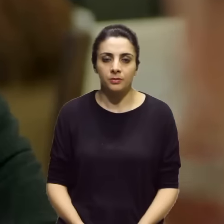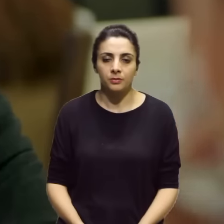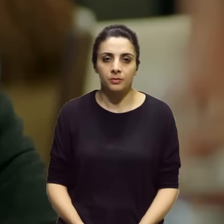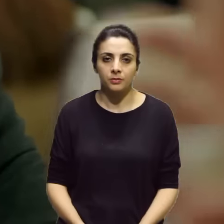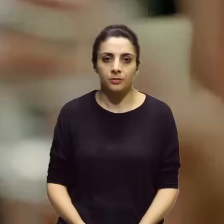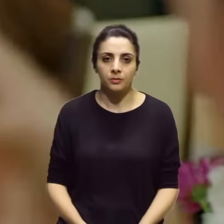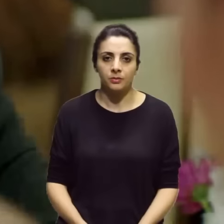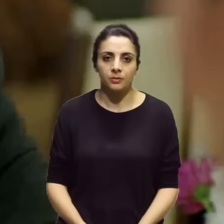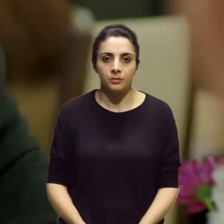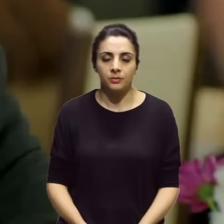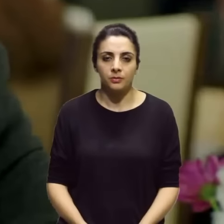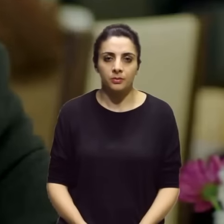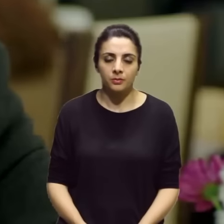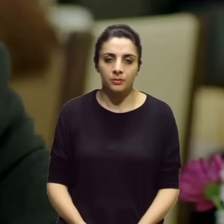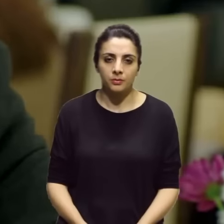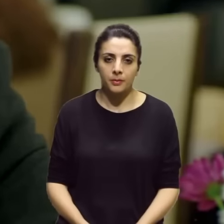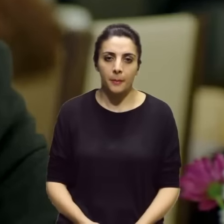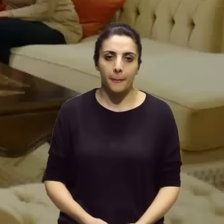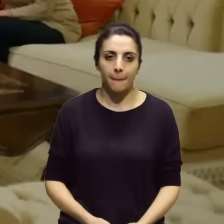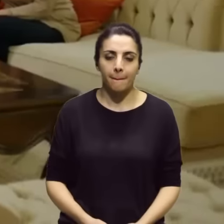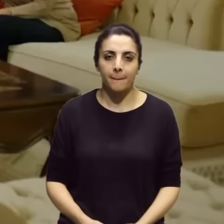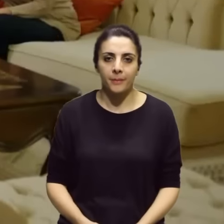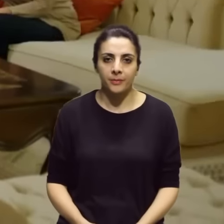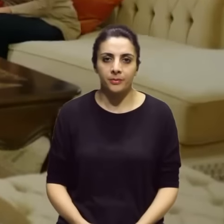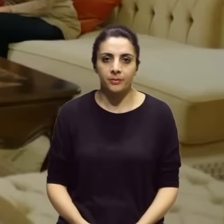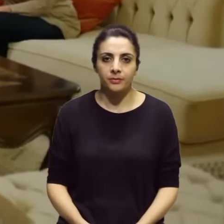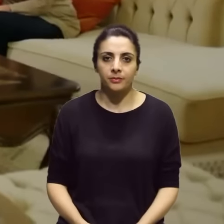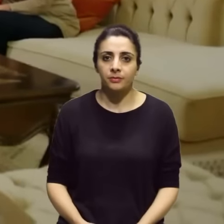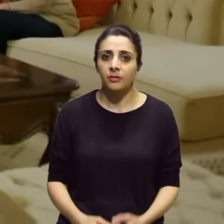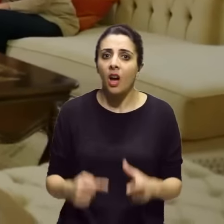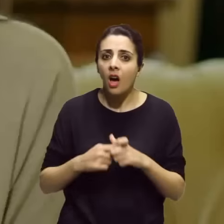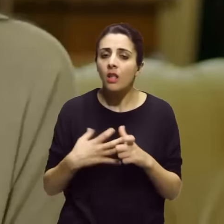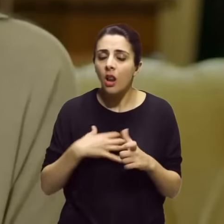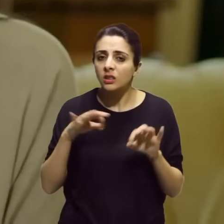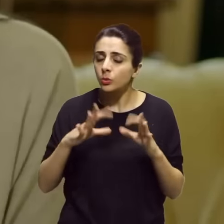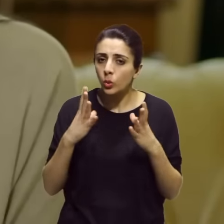Sabri ifrit olmuş kibirle bakıyor. Mahsar gözlerini kaçırdı. Ne olacak Eda'lı böyle?